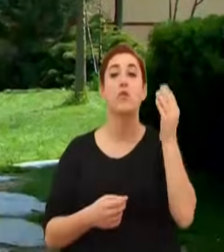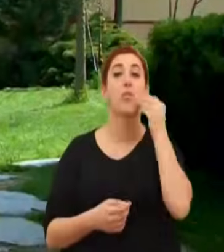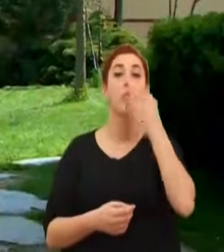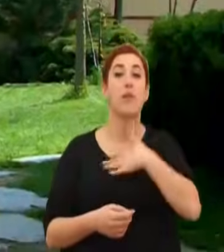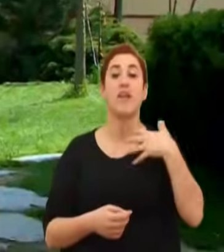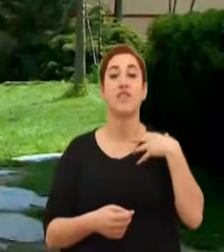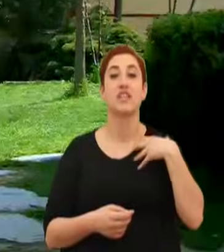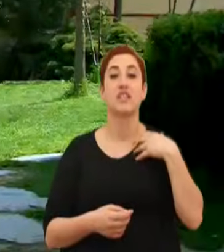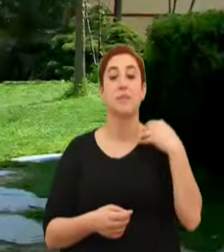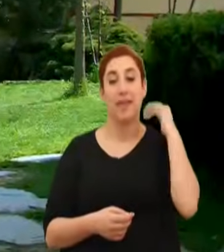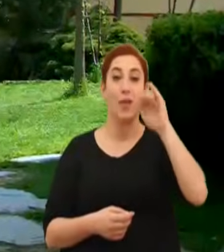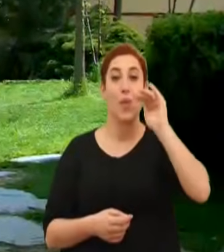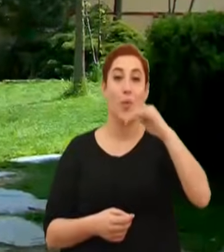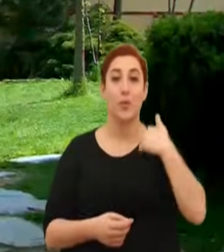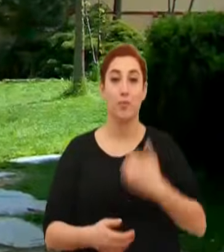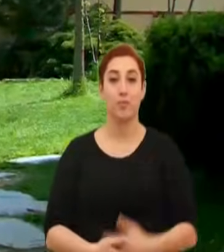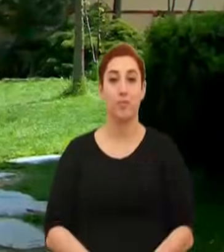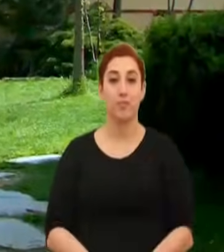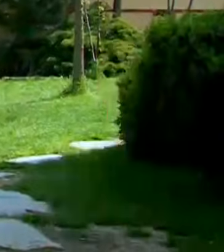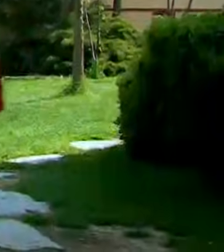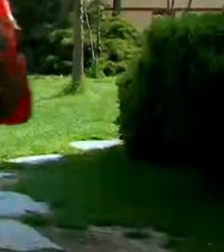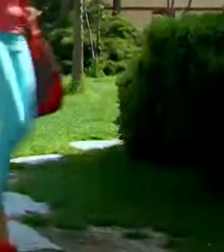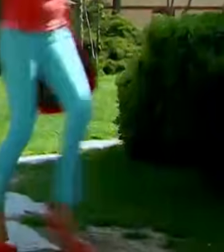öpüyorum anneşkocuğum. Giriyorum.